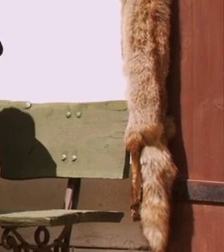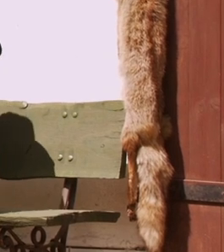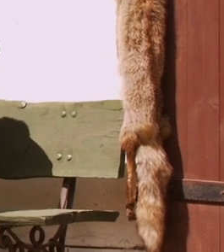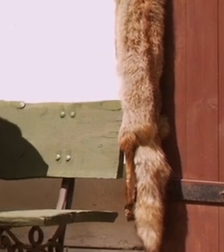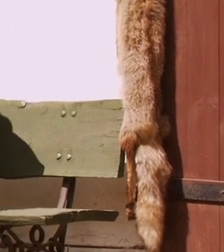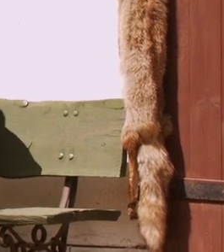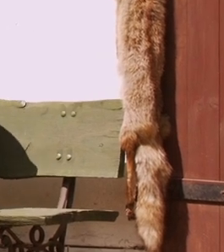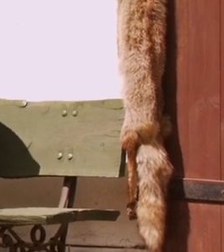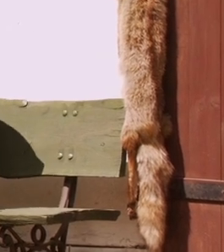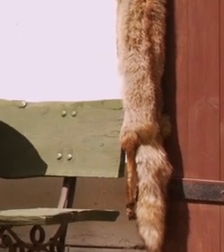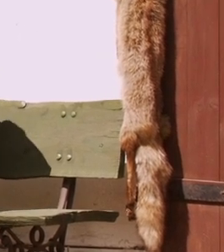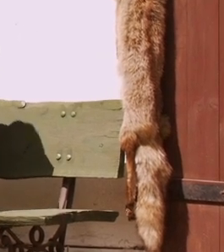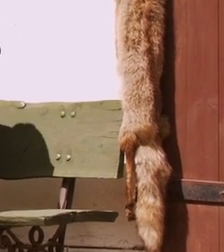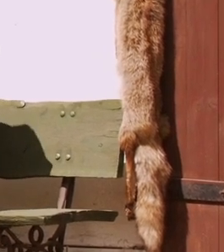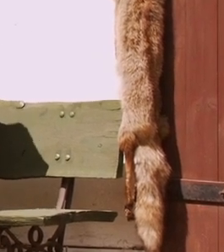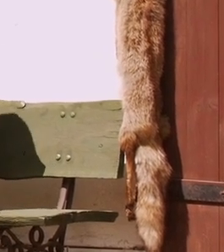ja moja,